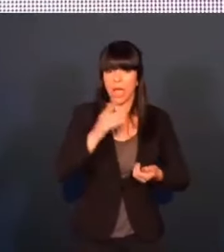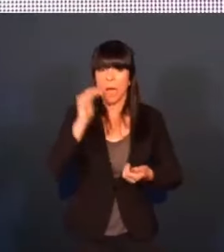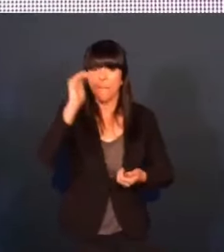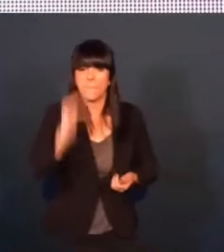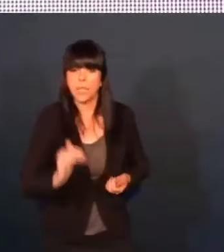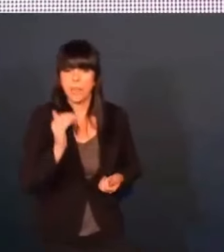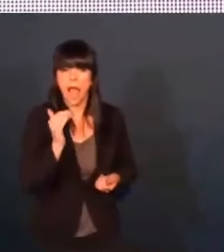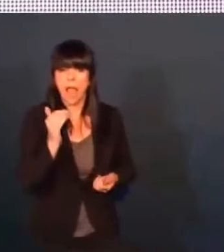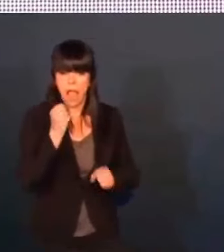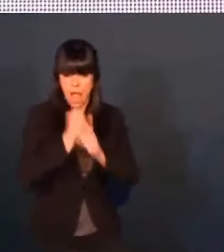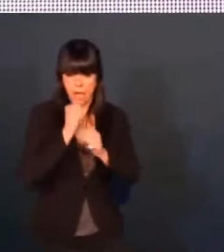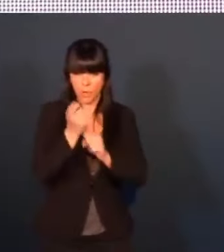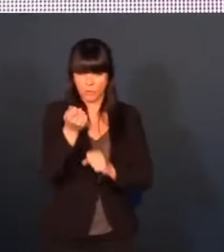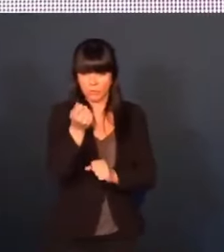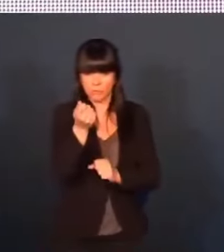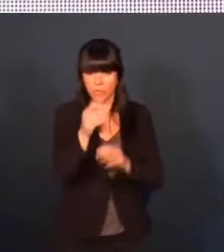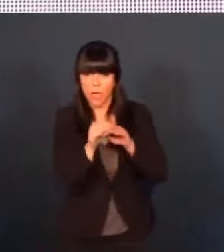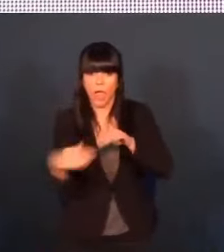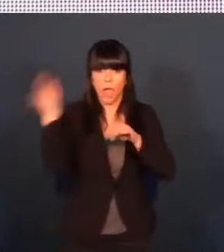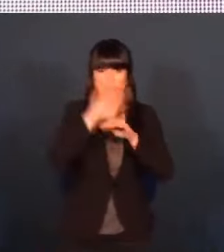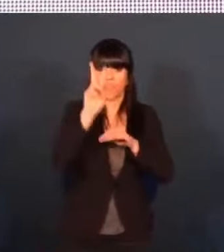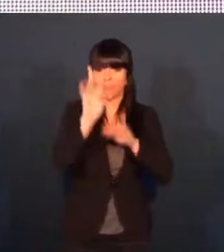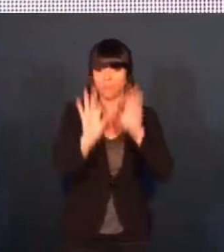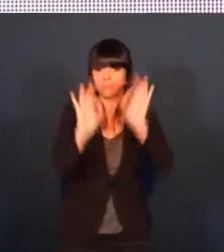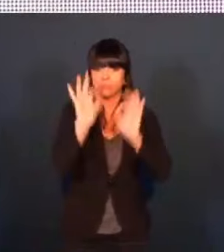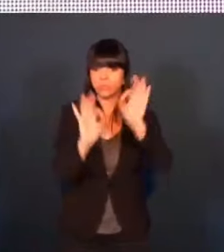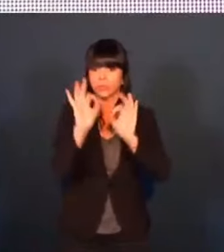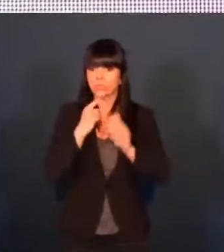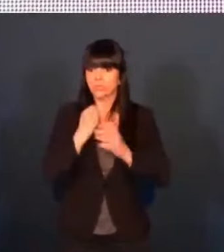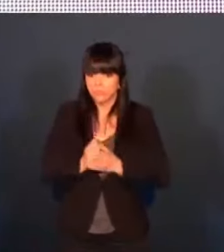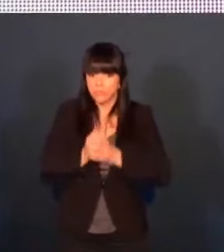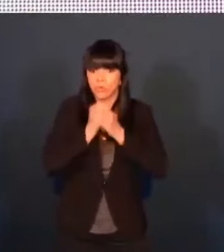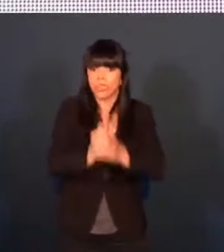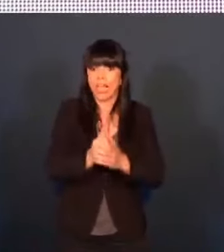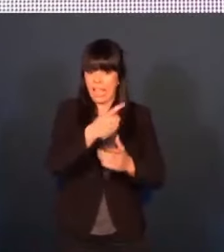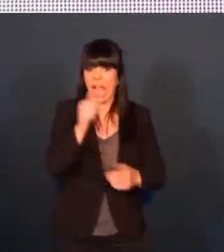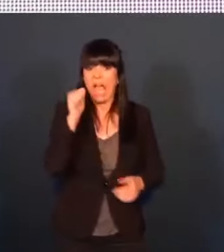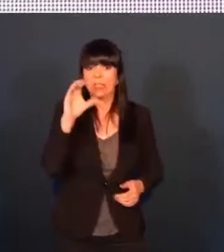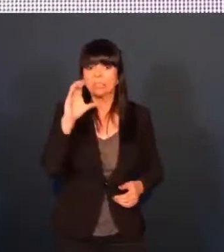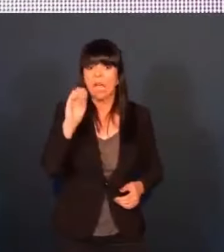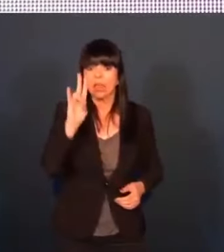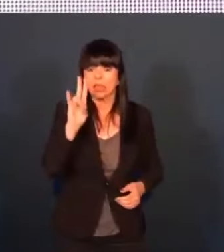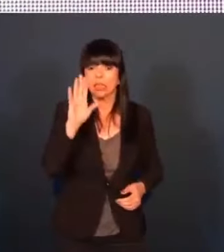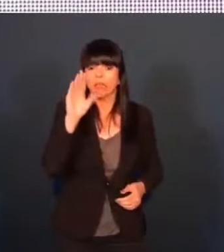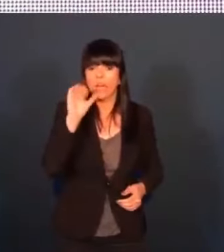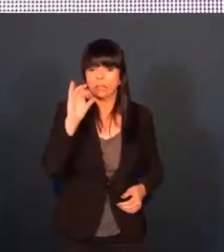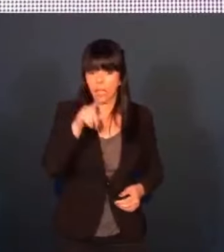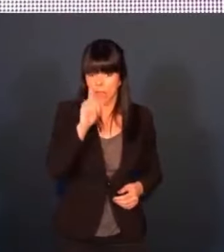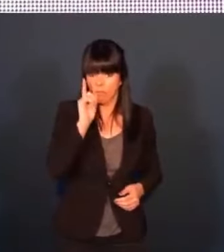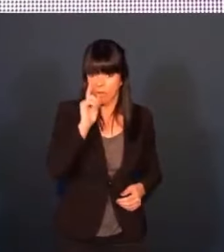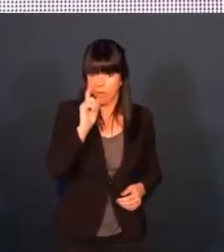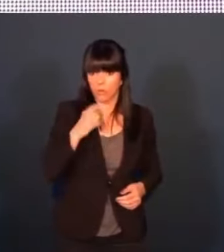заплата нарасна близо 20% с двата бюджета на Асен Василев, които влизат изцяло в маастрихтските